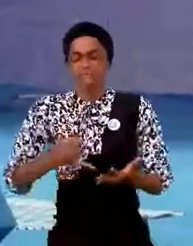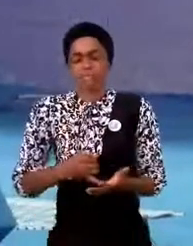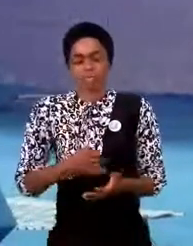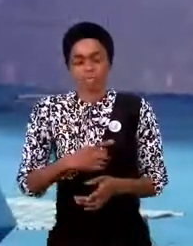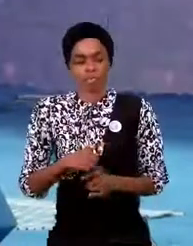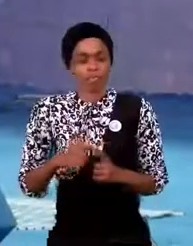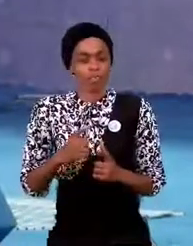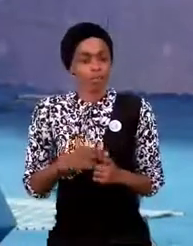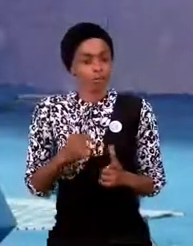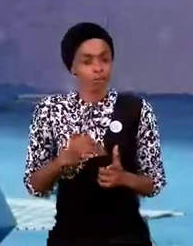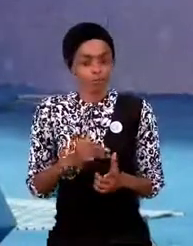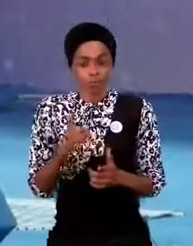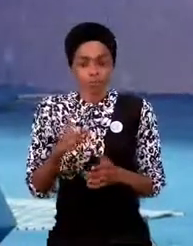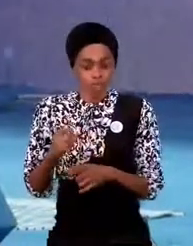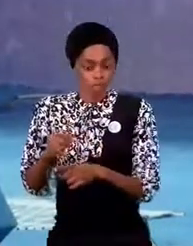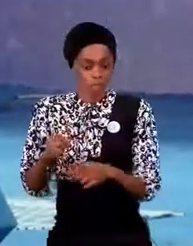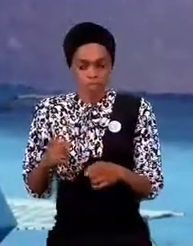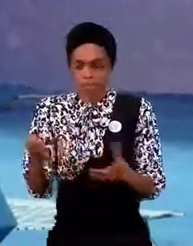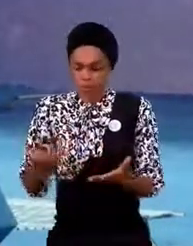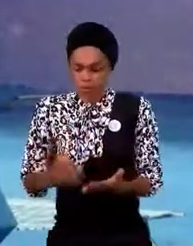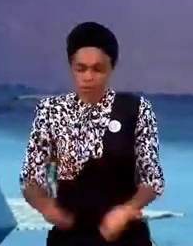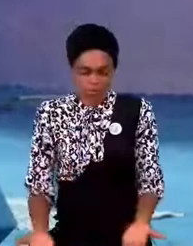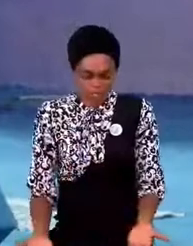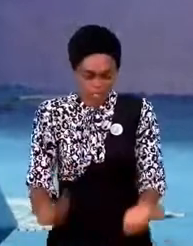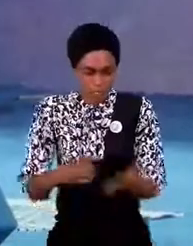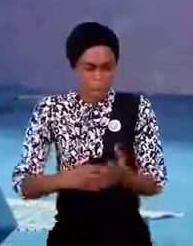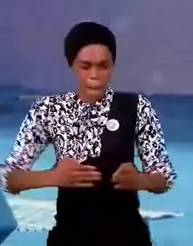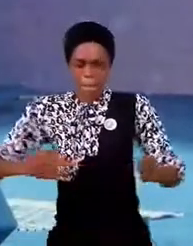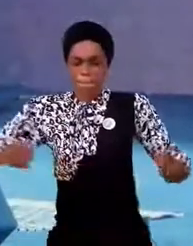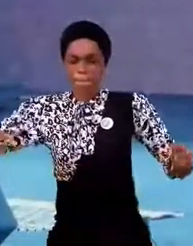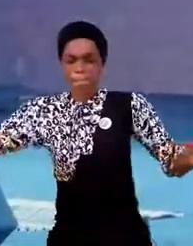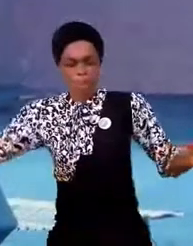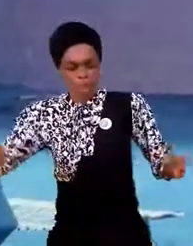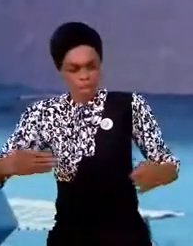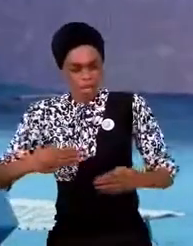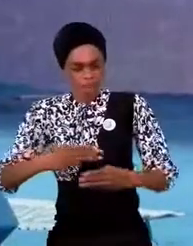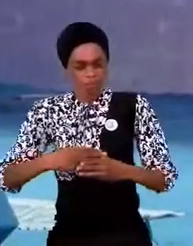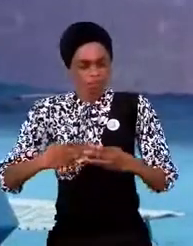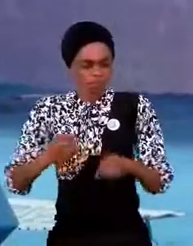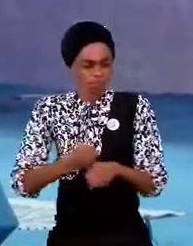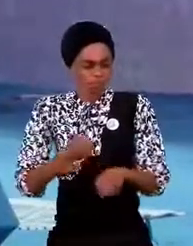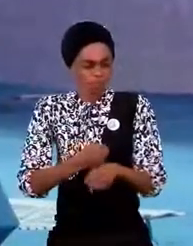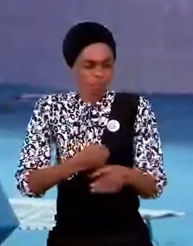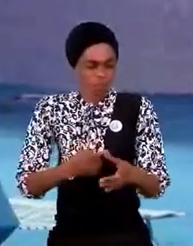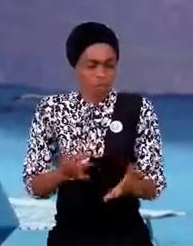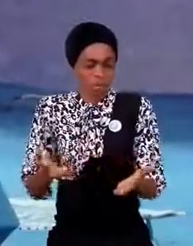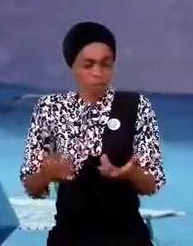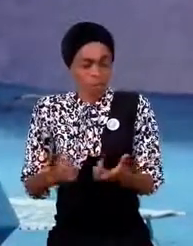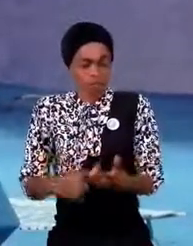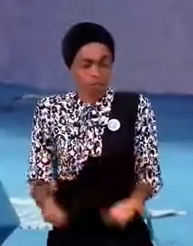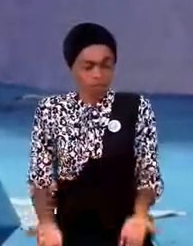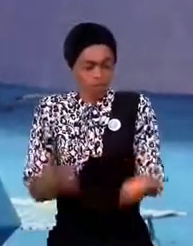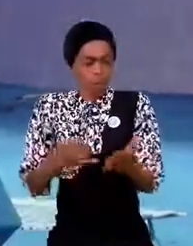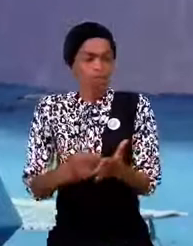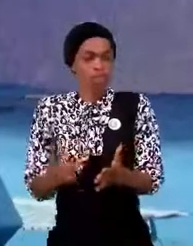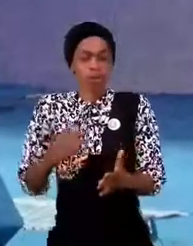cette grande chose. Ils veulent soulever ça et mettre ça au bon endroit pour